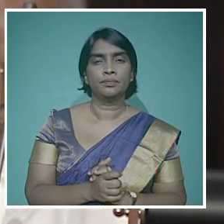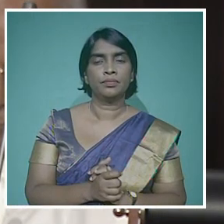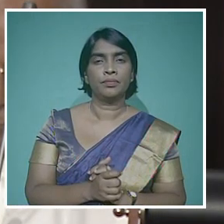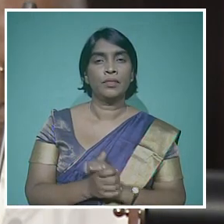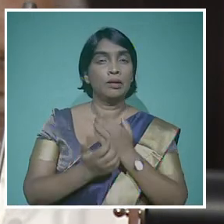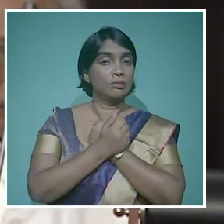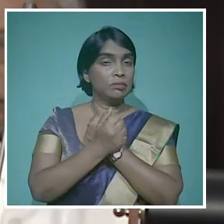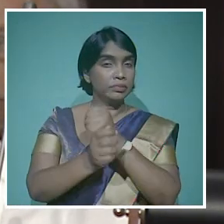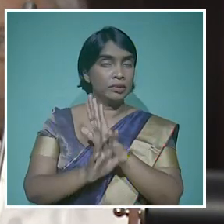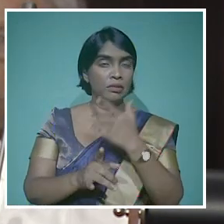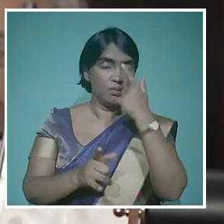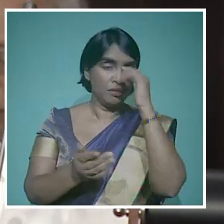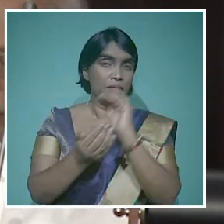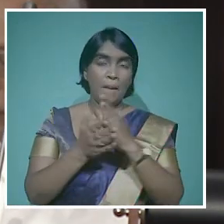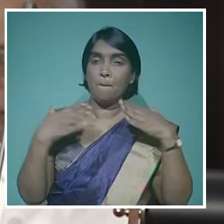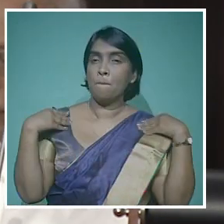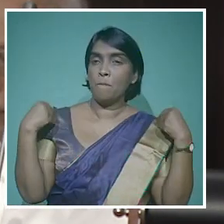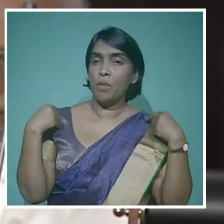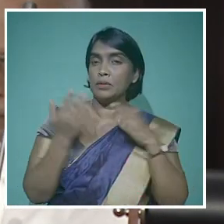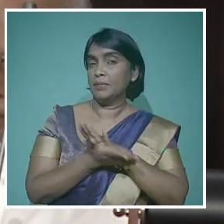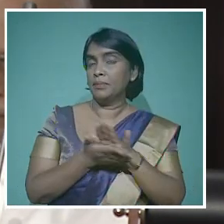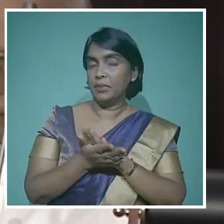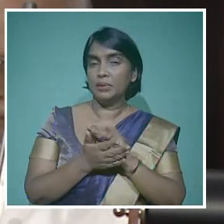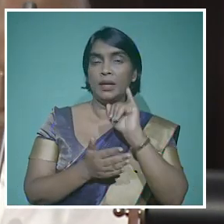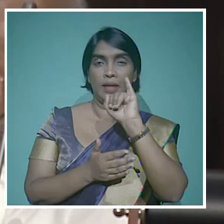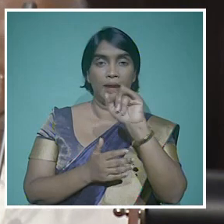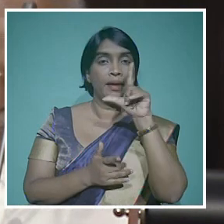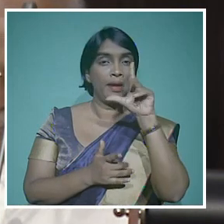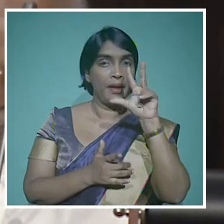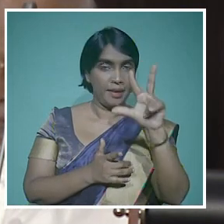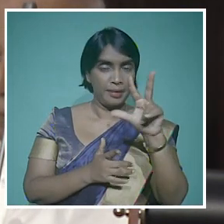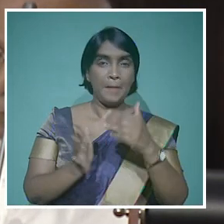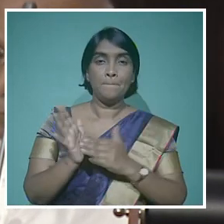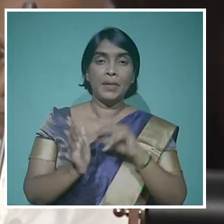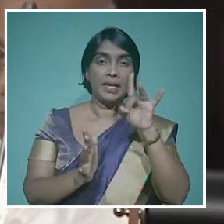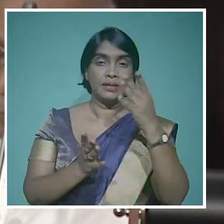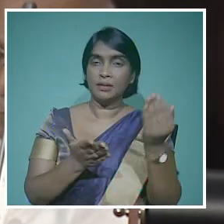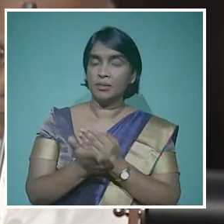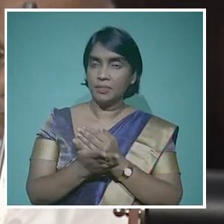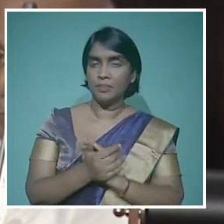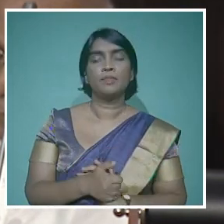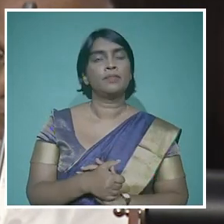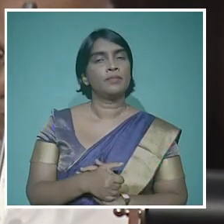රැඳවියන් සඳහා සනීප ආරක්ෂක පහසුකම් 68 තියෙන එකට මිලියන 100ක් වෙන් කරලා තියෙනවා.